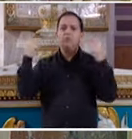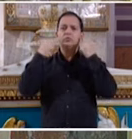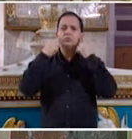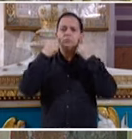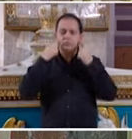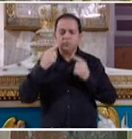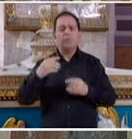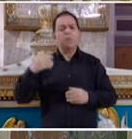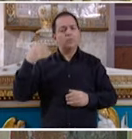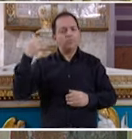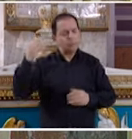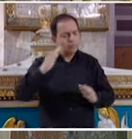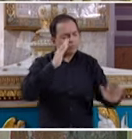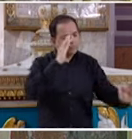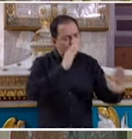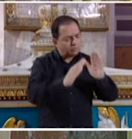βοηθός